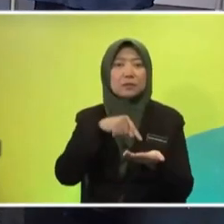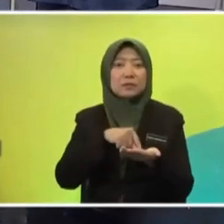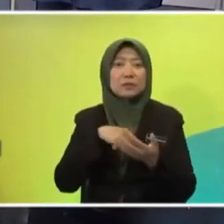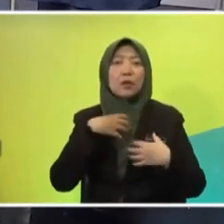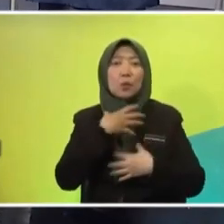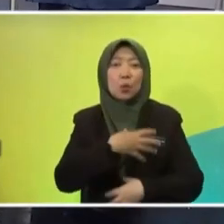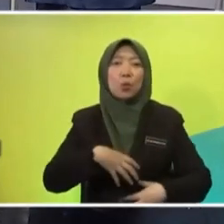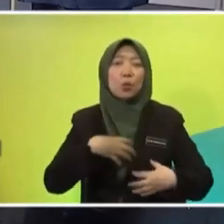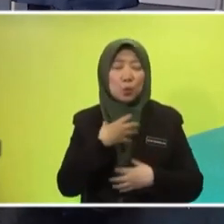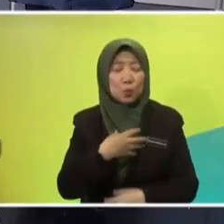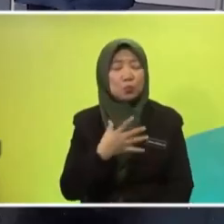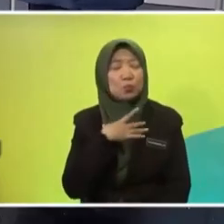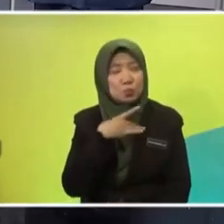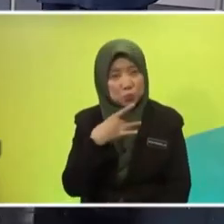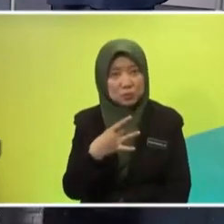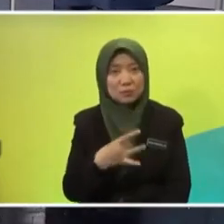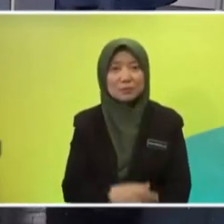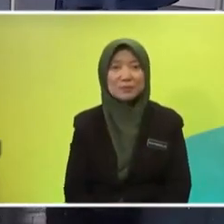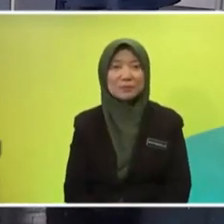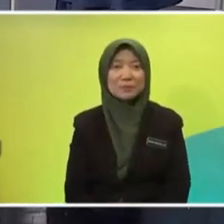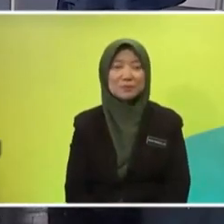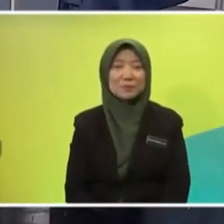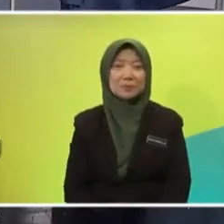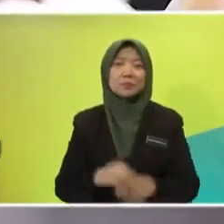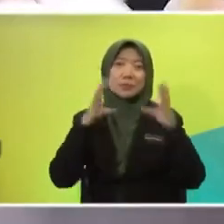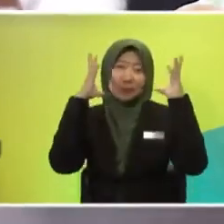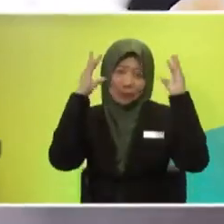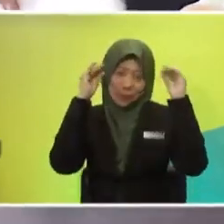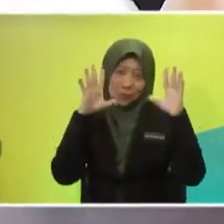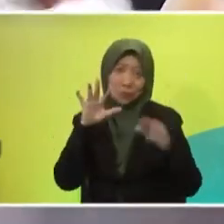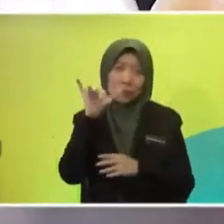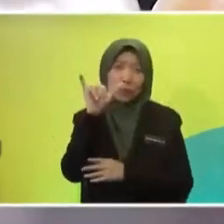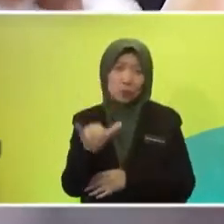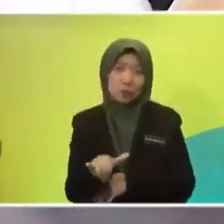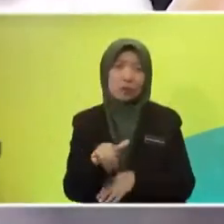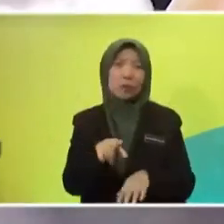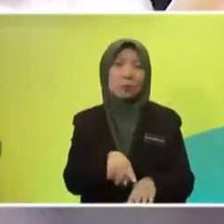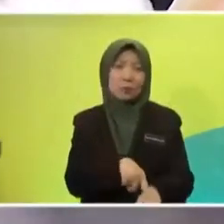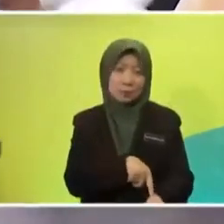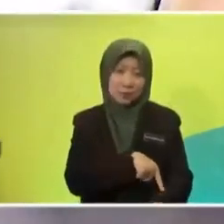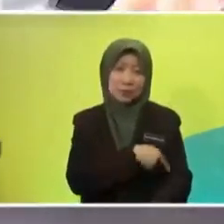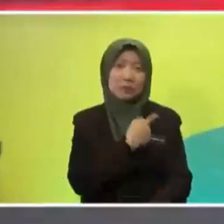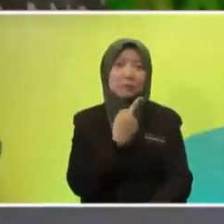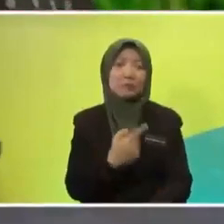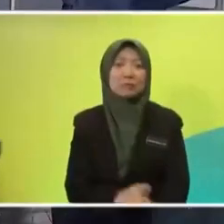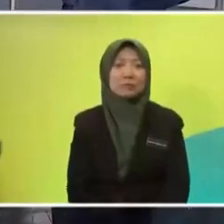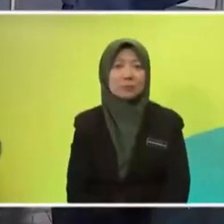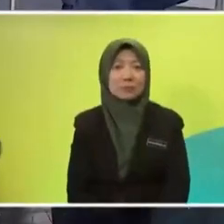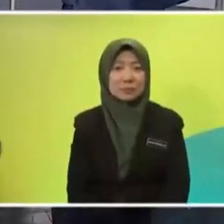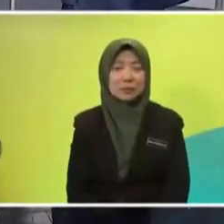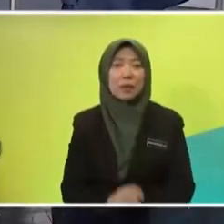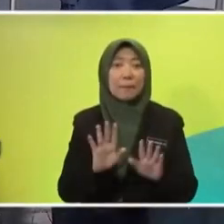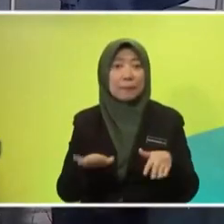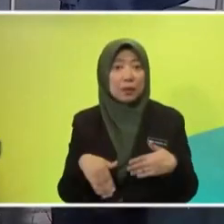cikgu. Oh, ya ke? Ya. Nampaknya cikgu yang ketinggalan ni, Kak Rina. Cikgu,